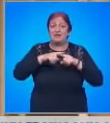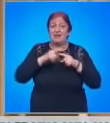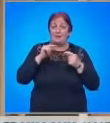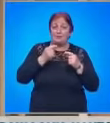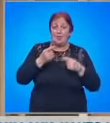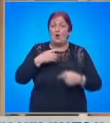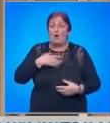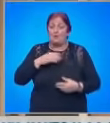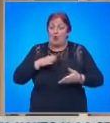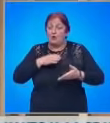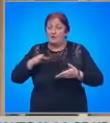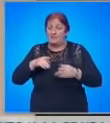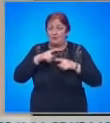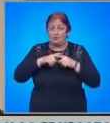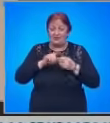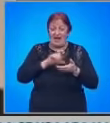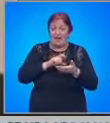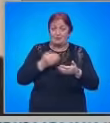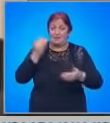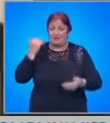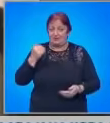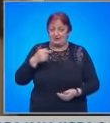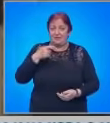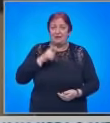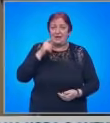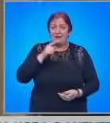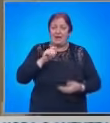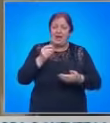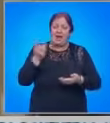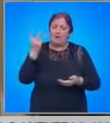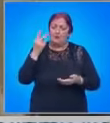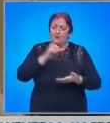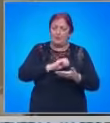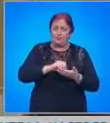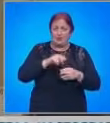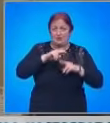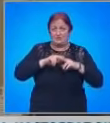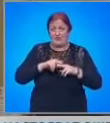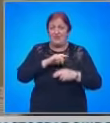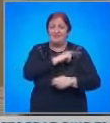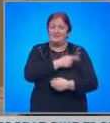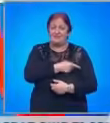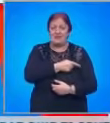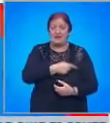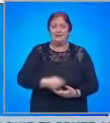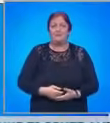спор, ако има отменени от съда актове на предшественика й, тя би ги преподписала и така те да останат в сила.